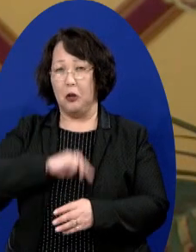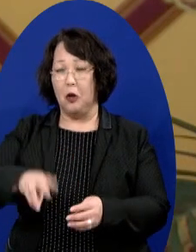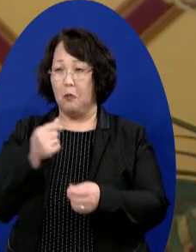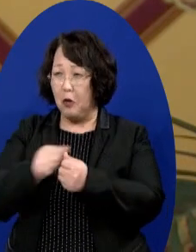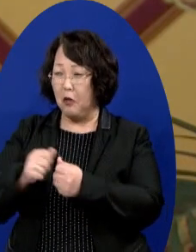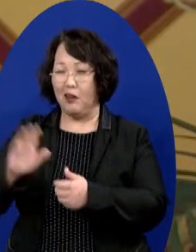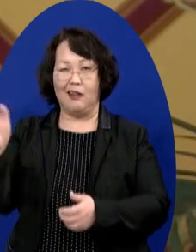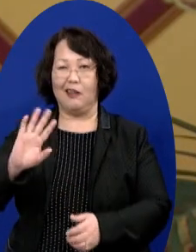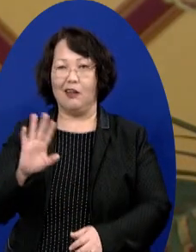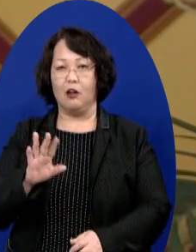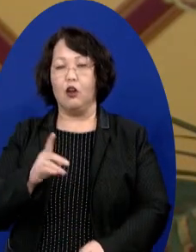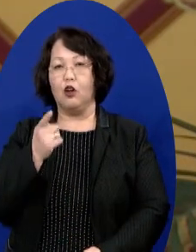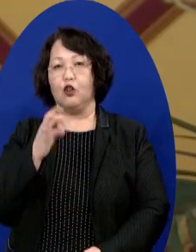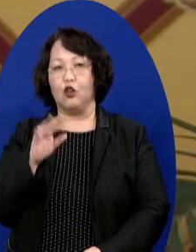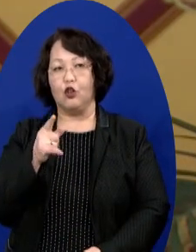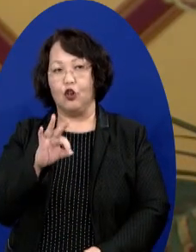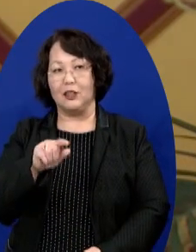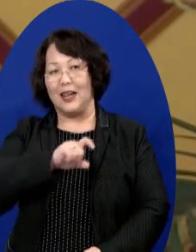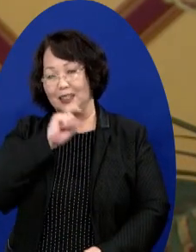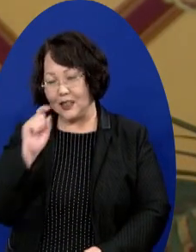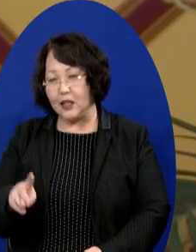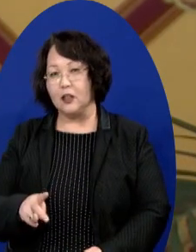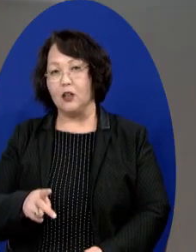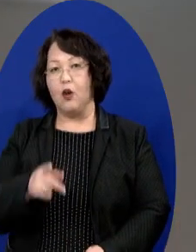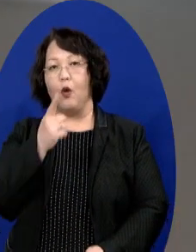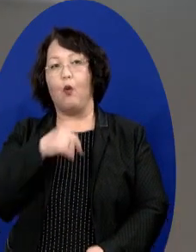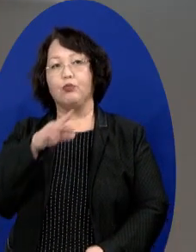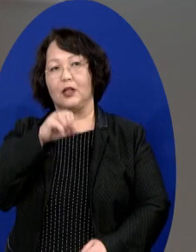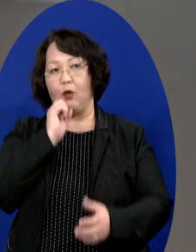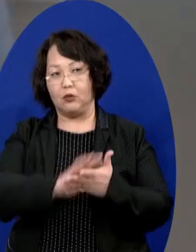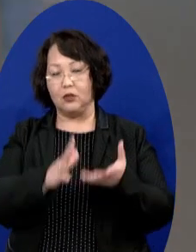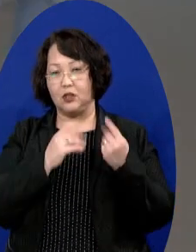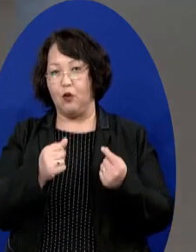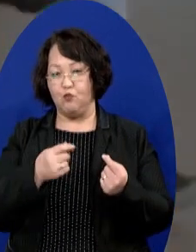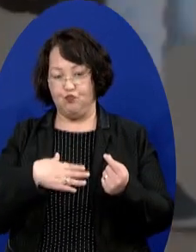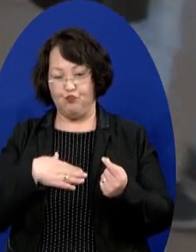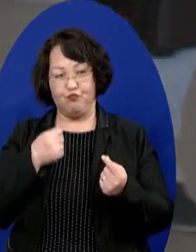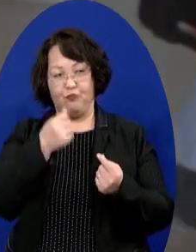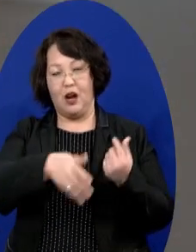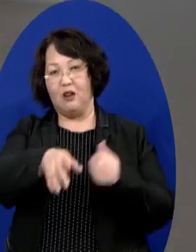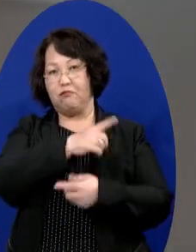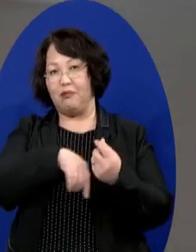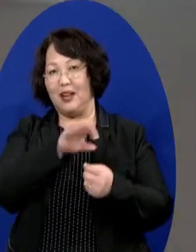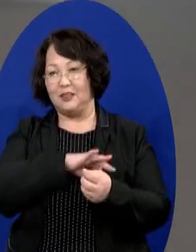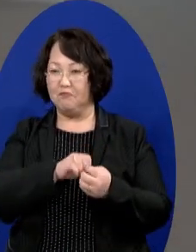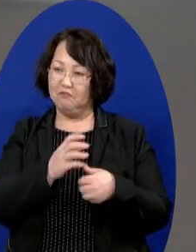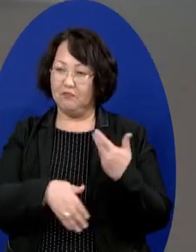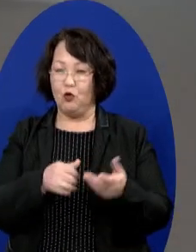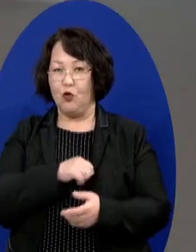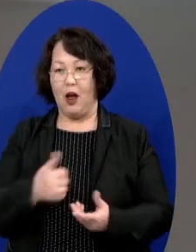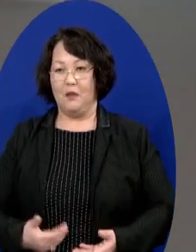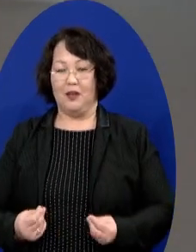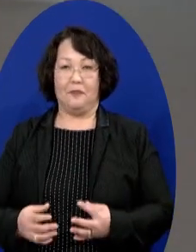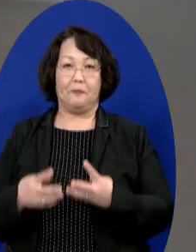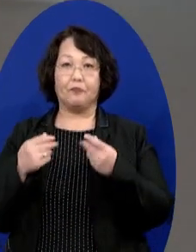мөнгнөөс хамаагүй илүүгээр мөнгө их боломж гарах боломжийг бүрдүүлчих юм одоо гэж боддог шүү дээ. Цаг үетэйгээ уялдаад ингээд хөрөнгийн зах зээл